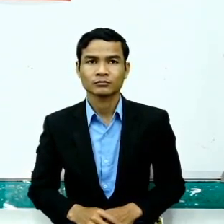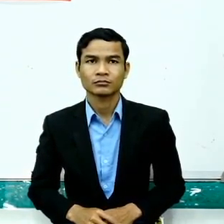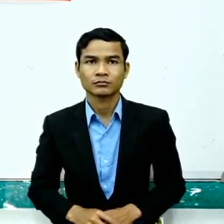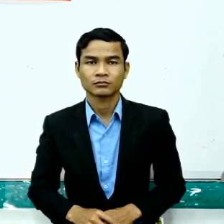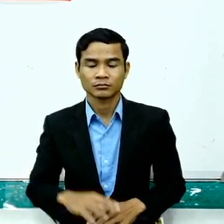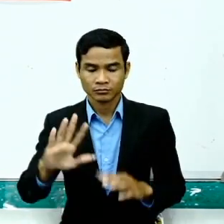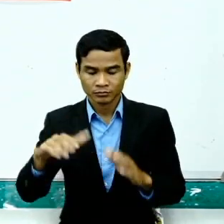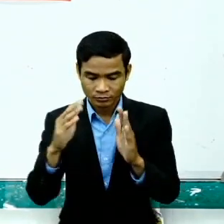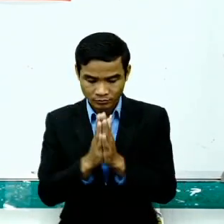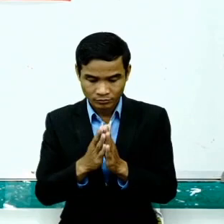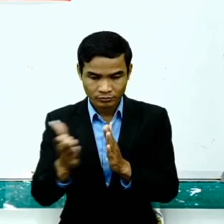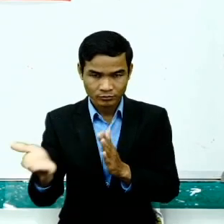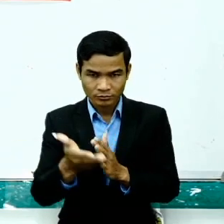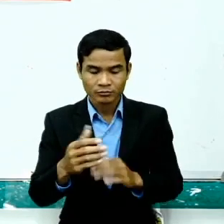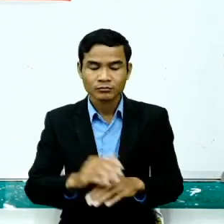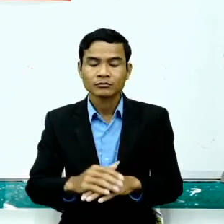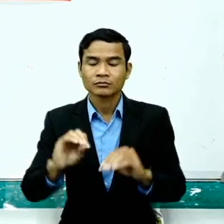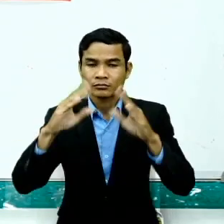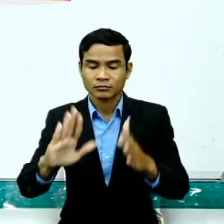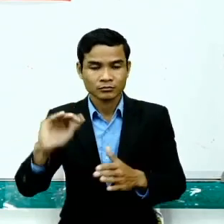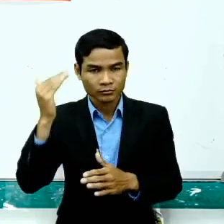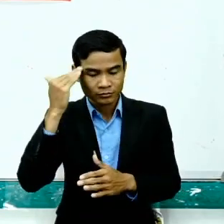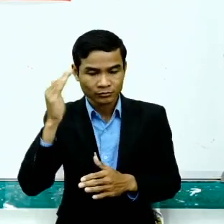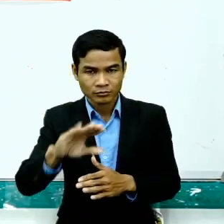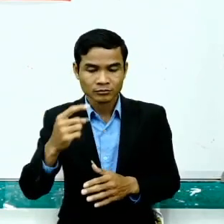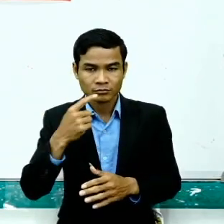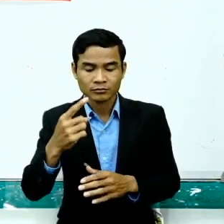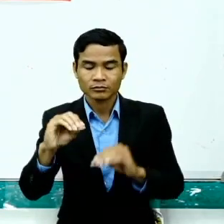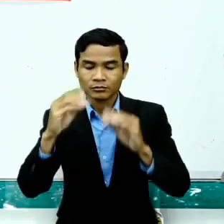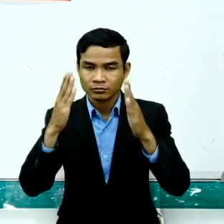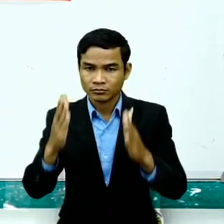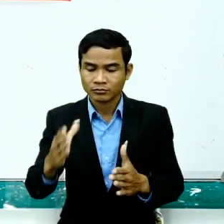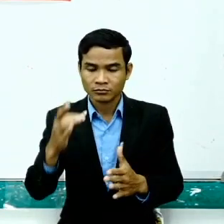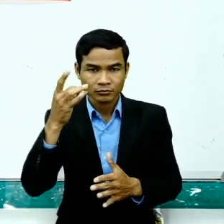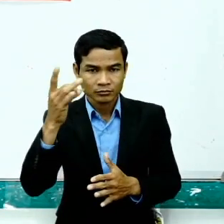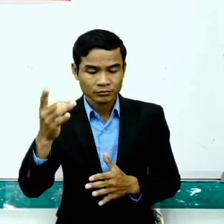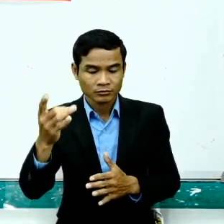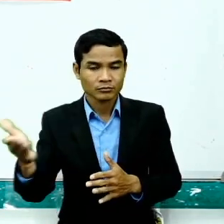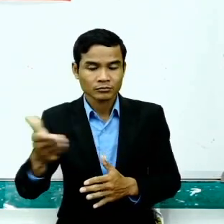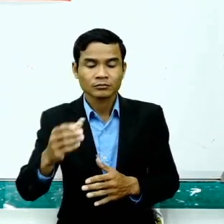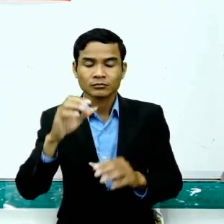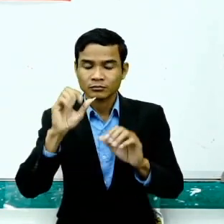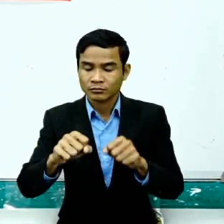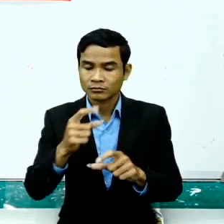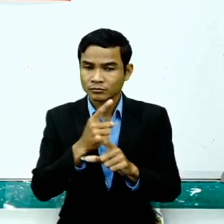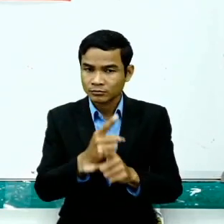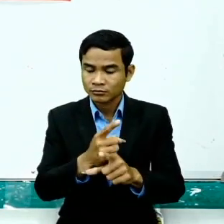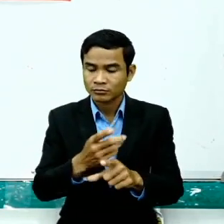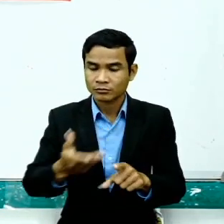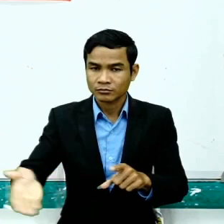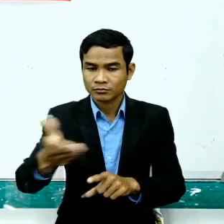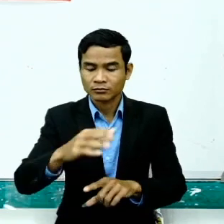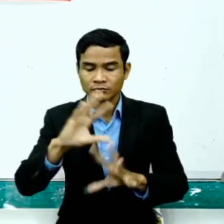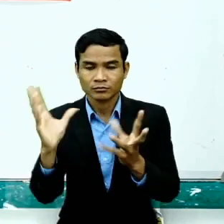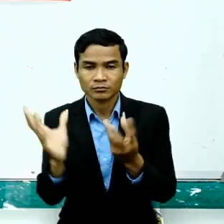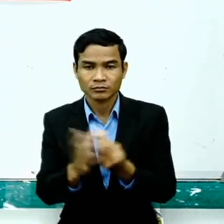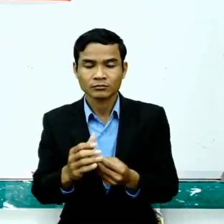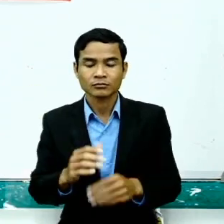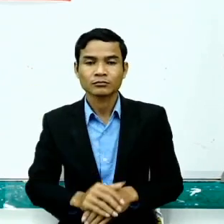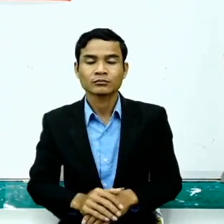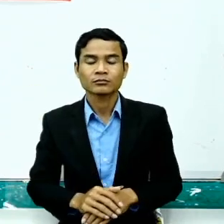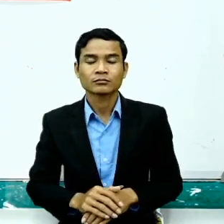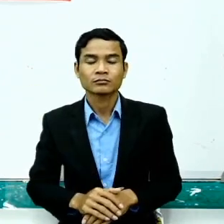chà ơ con từng ọc nế chà nẹ cổ sẵn khâm thá bận đâm phá nhà rộng bà nẹ cổ con bà gọt dịch vơ tam khúc cục nế nà con